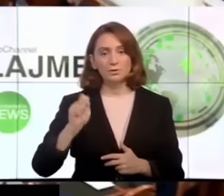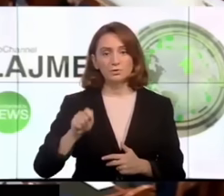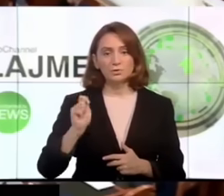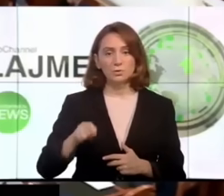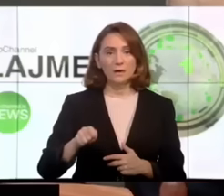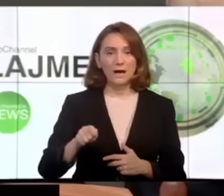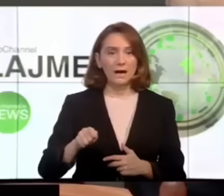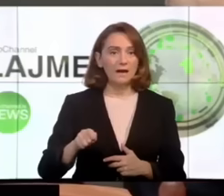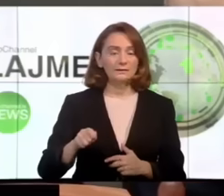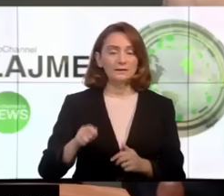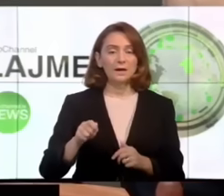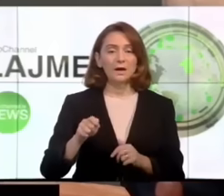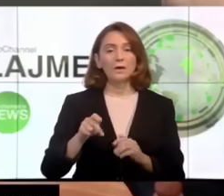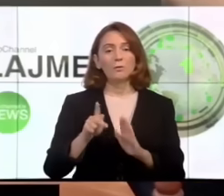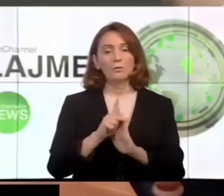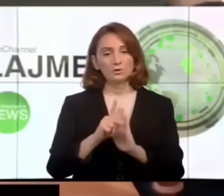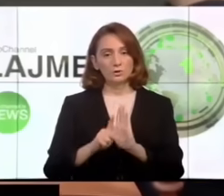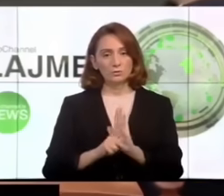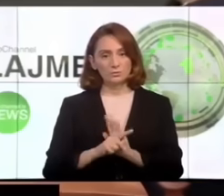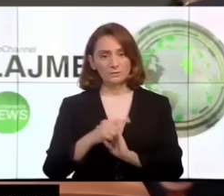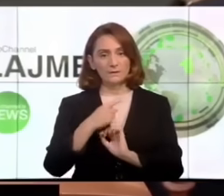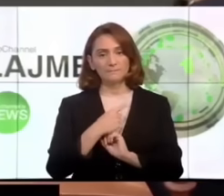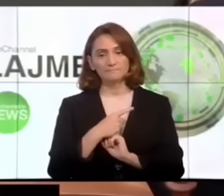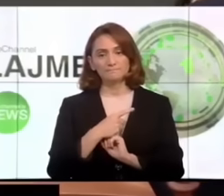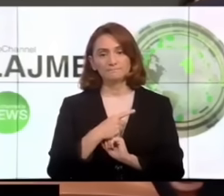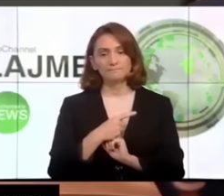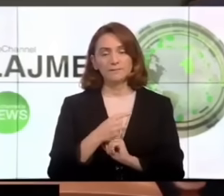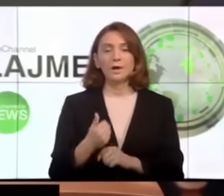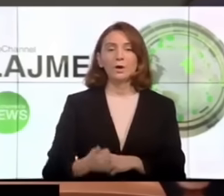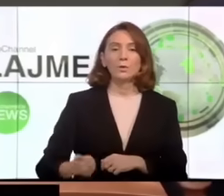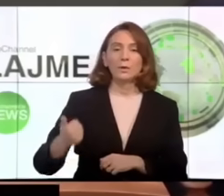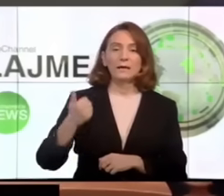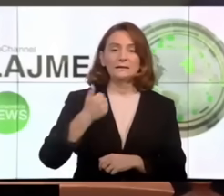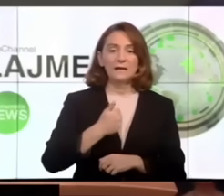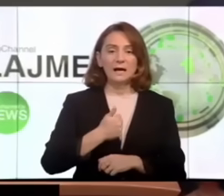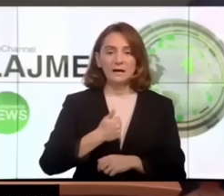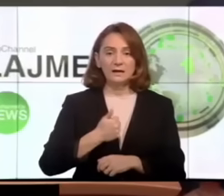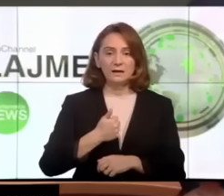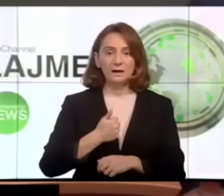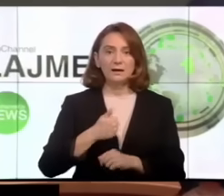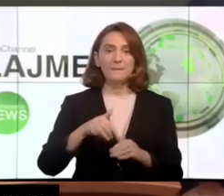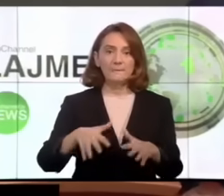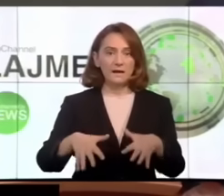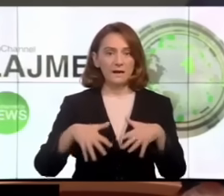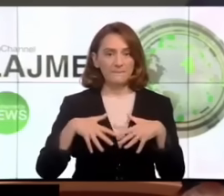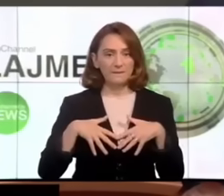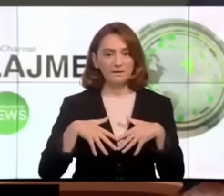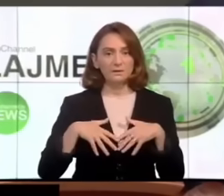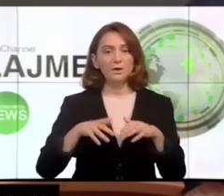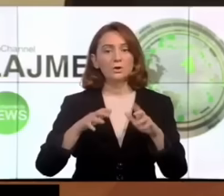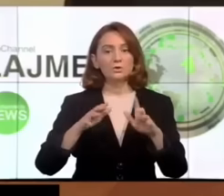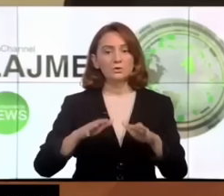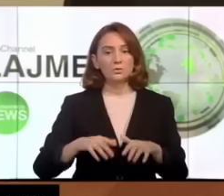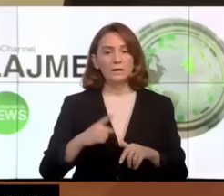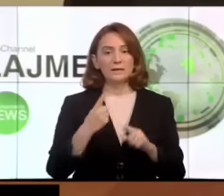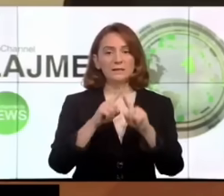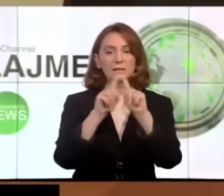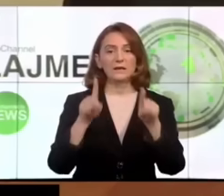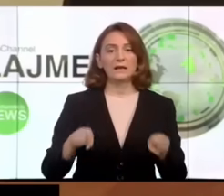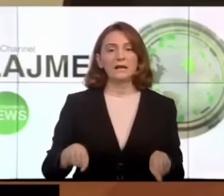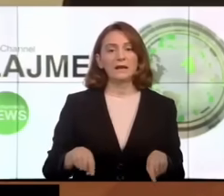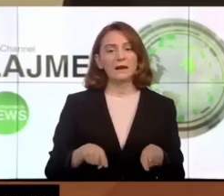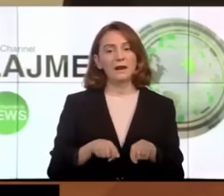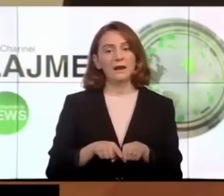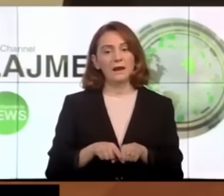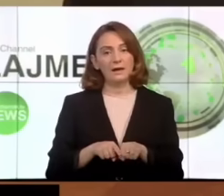siç deklaroi një ditë më parë, kryetaria e kuvendit Elisa Spiropali u drejtua Komisionit të Venecias për një mendim përfundimtar për të nxitur ngërçin